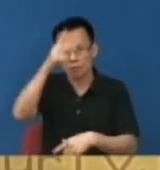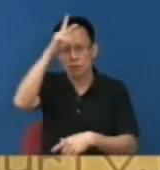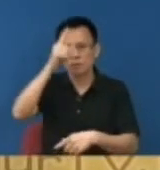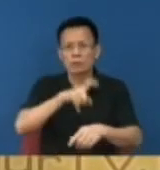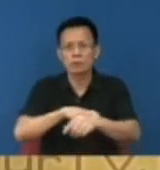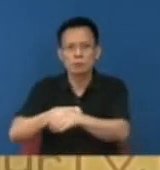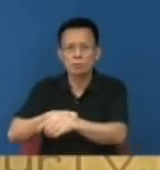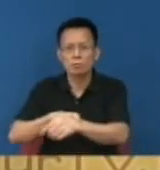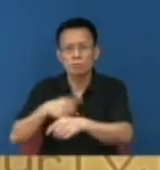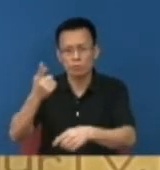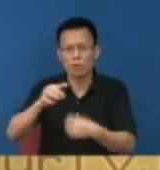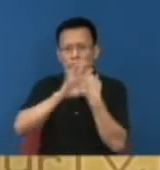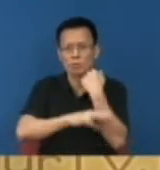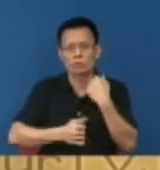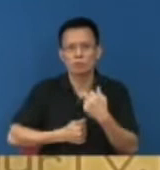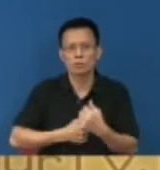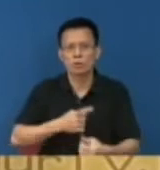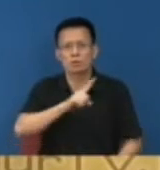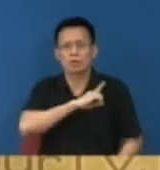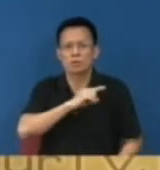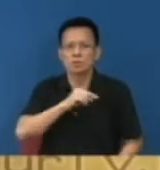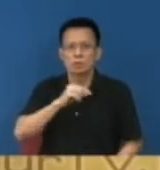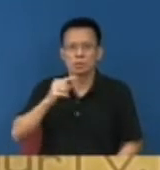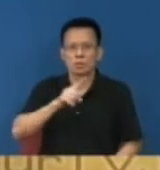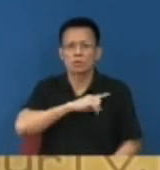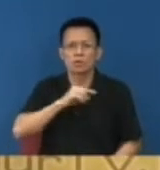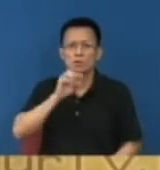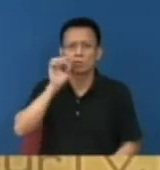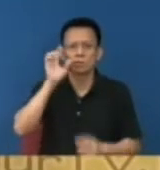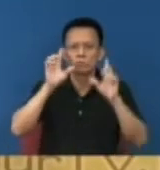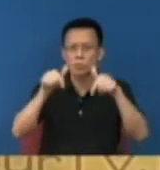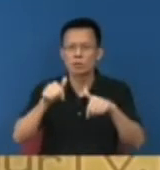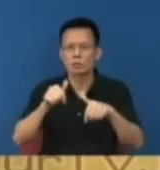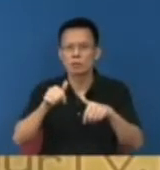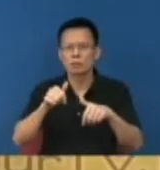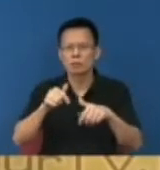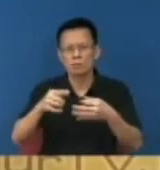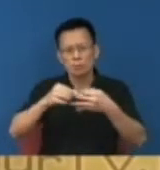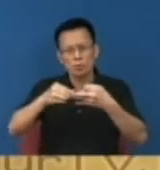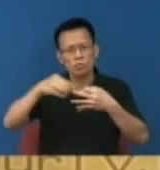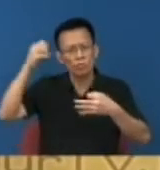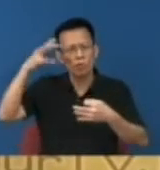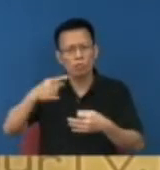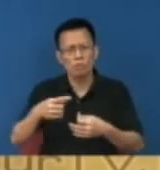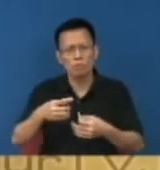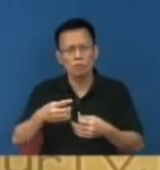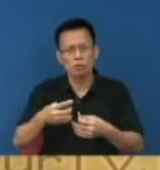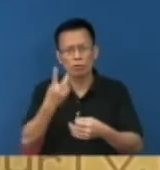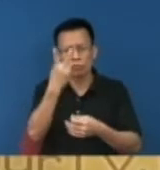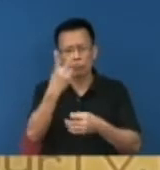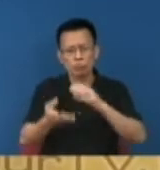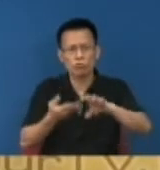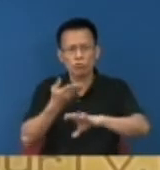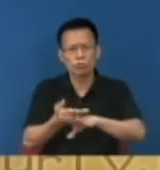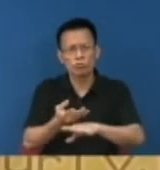啱咧？點解要揾律師自辯咧？咁啊，張文哥做乜嘢嘅咧？係雙重標準嘅咧？係咪？